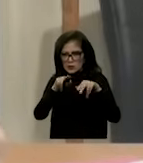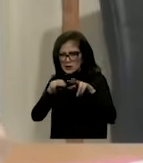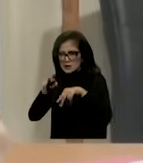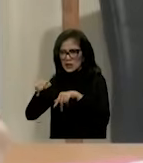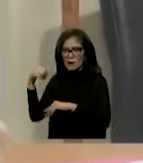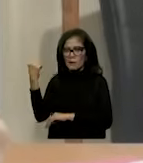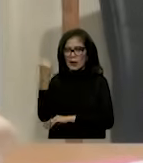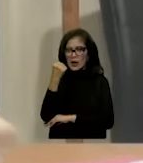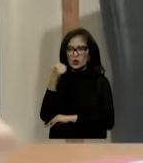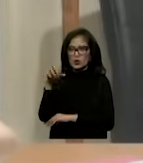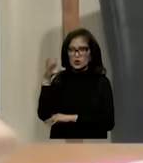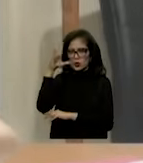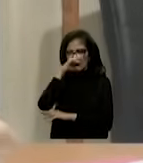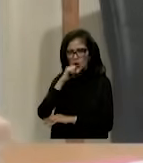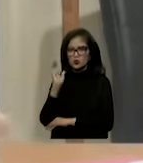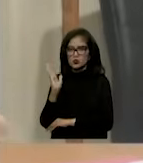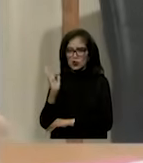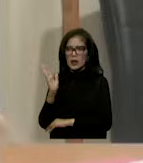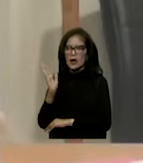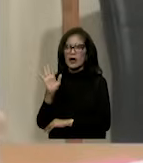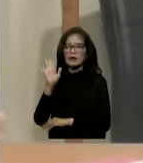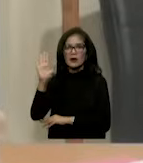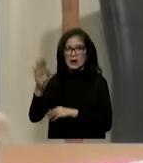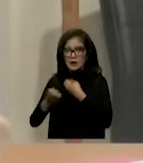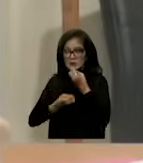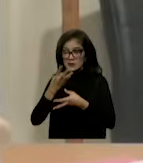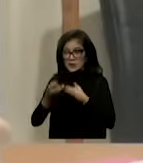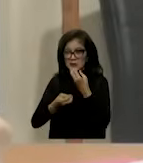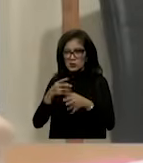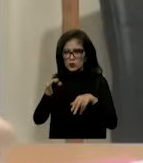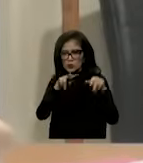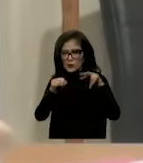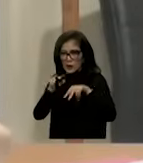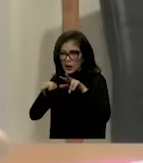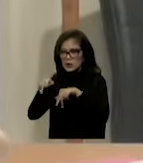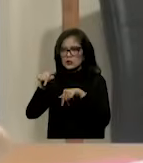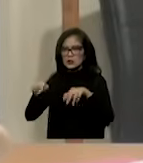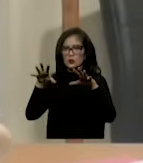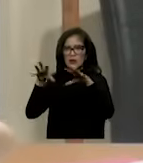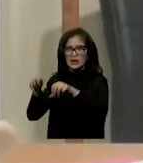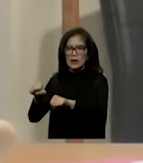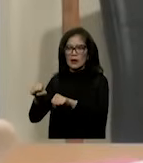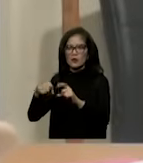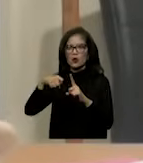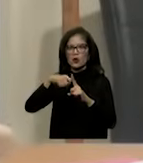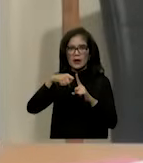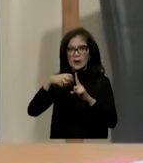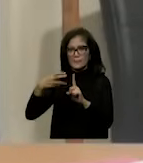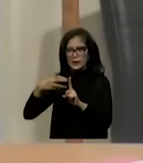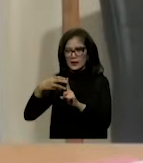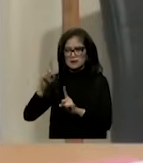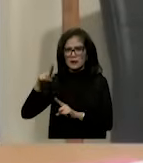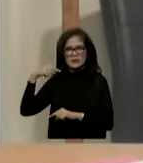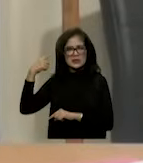dan kami akan segera melakukan upaya-upaya penegakan hukum terhadap KKB yang aktif melakukan gangguan